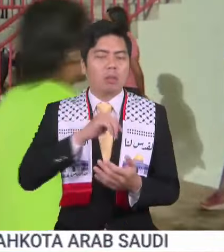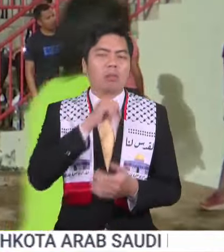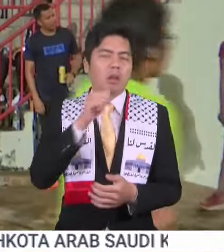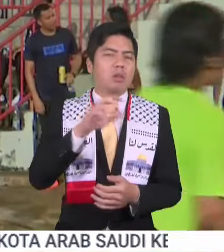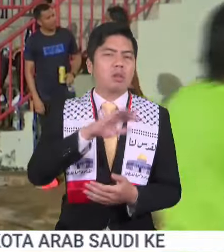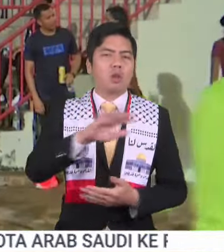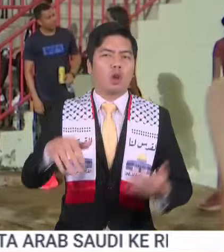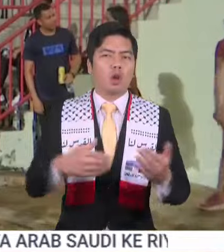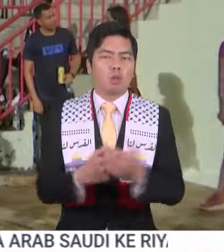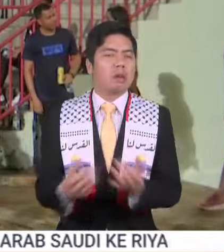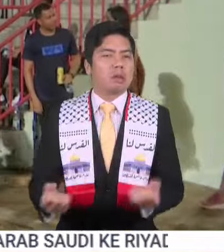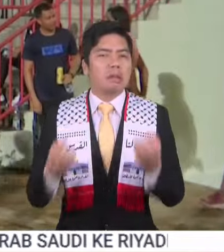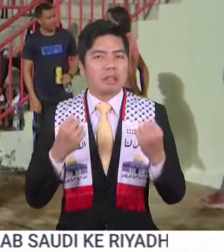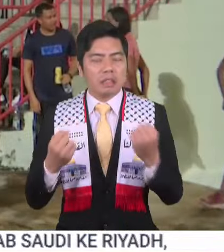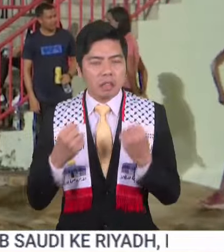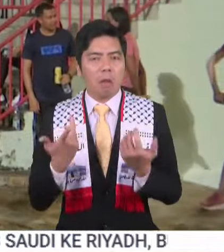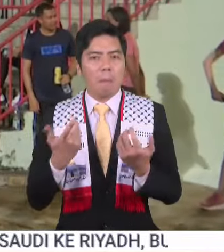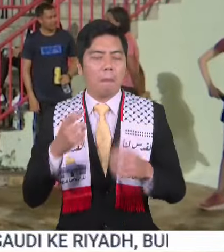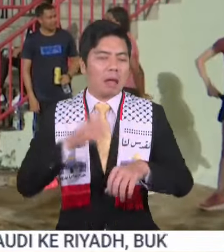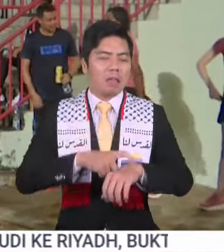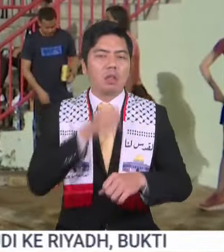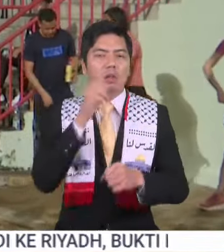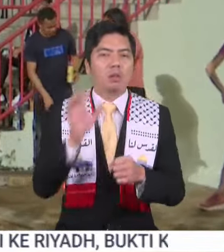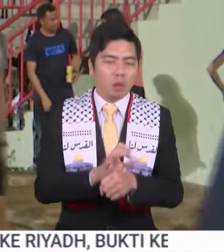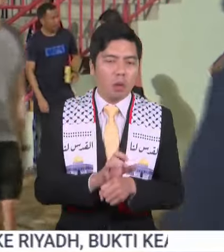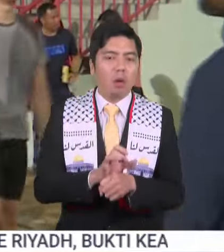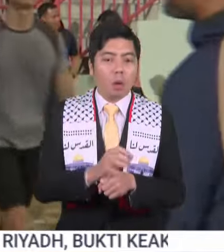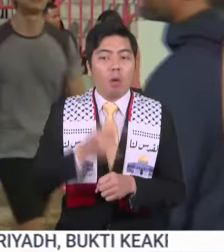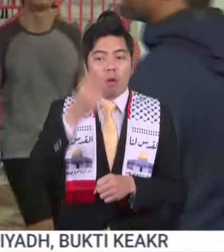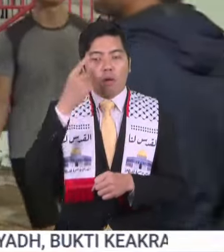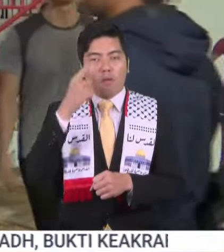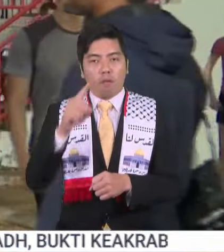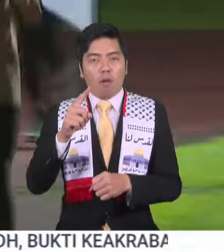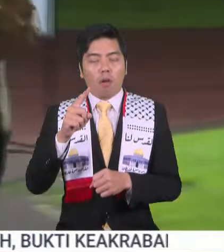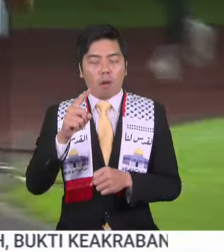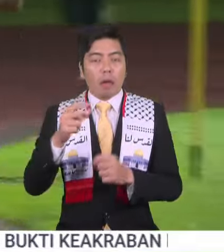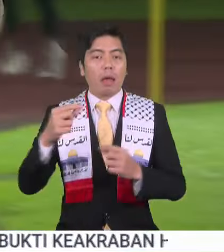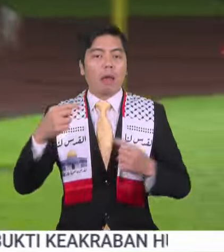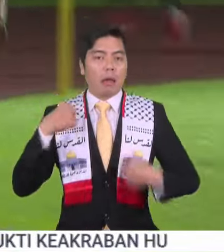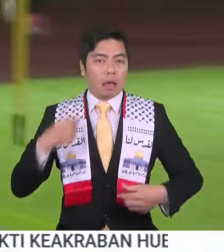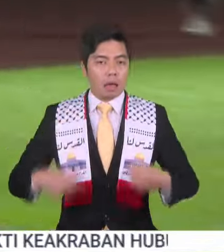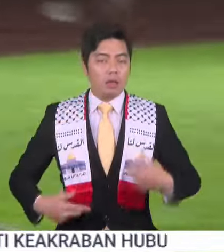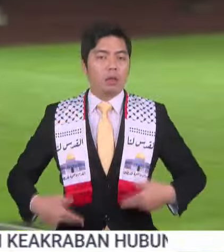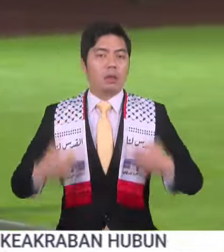tu kalau nak pergi gym pun ambil masa juga. Jadi bagi Haris, untuk kekalkan gaya hidup sihat is running.